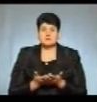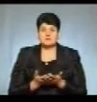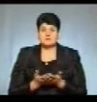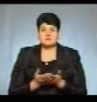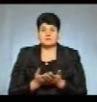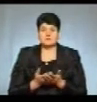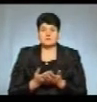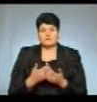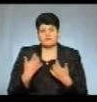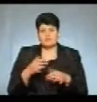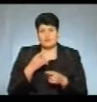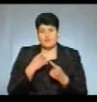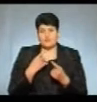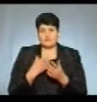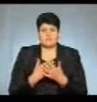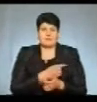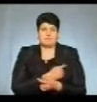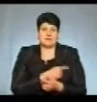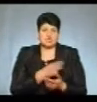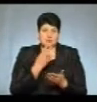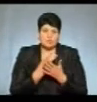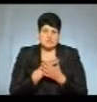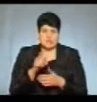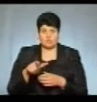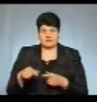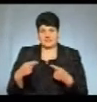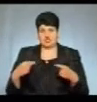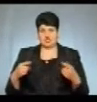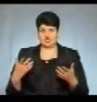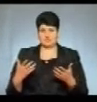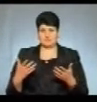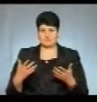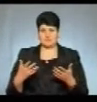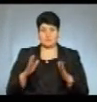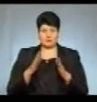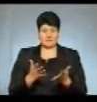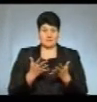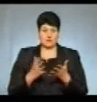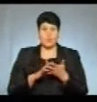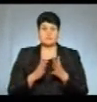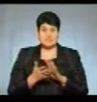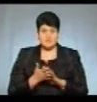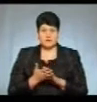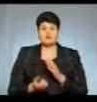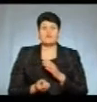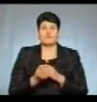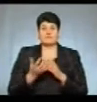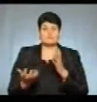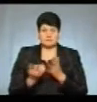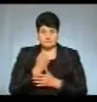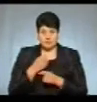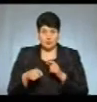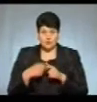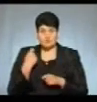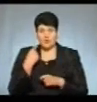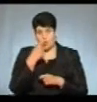говорив, там, медичні показники людини чи якісь інші. От, і будемо з'ясовувати обставини. Якщо виявимо порушення, то на особу,